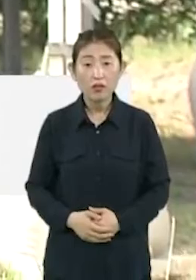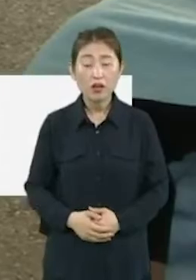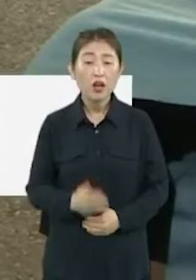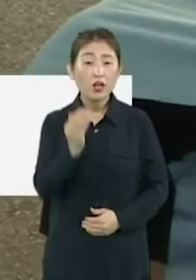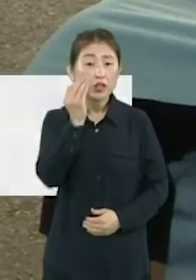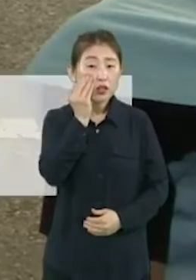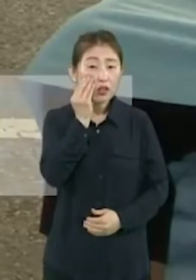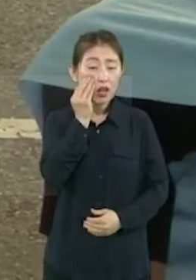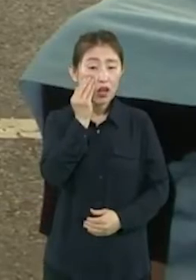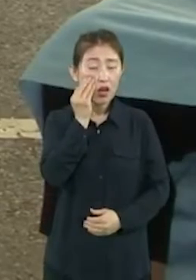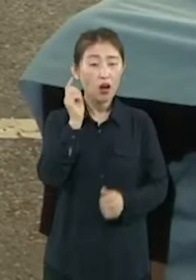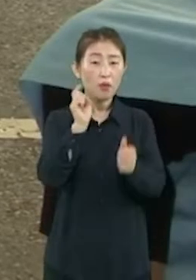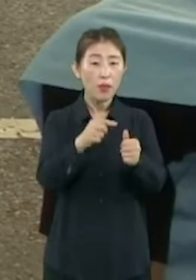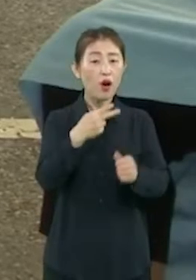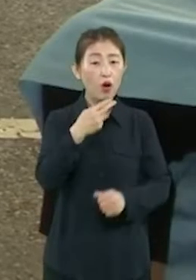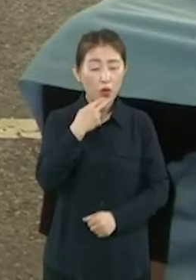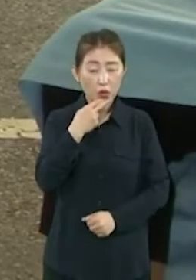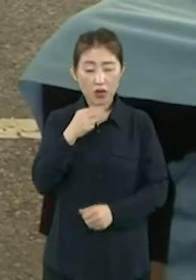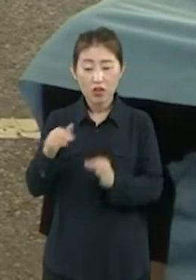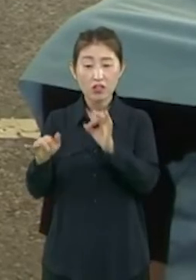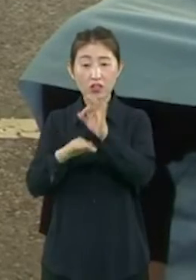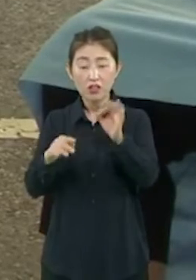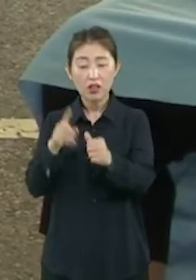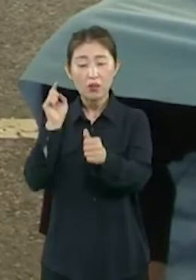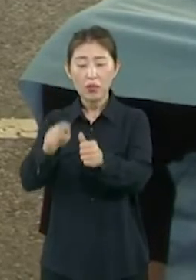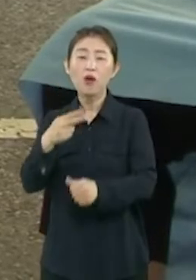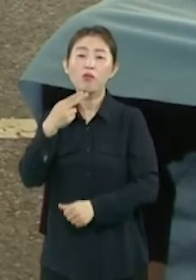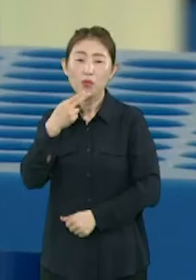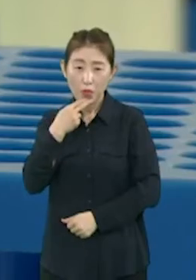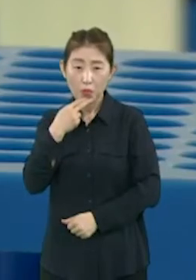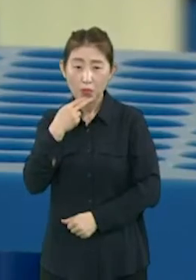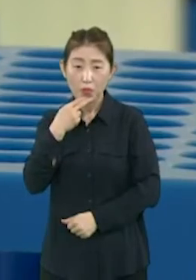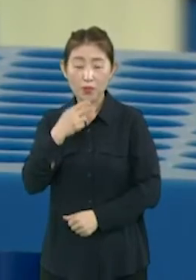청양 과 젖어 천에서 신규 악진 자 수영 명을 기록했습니다